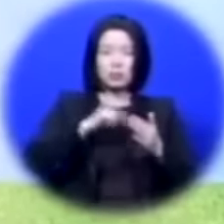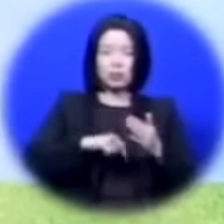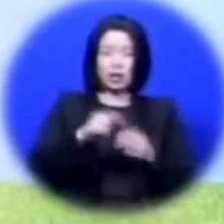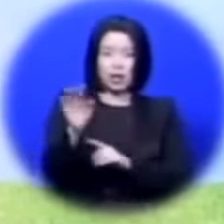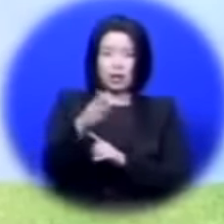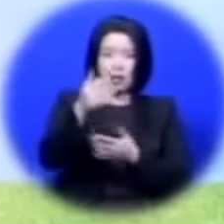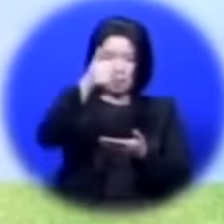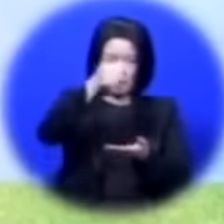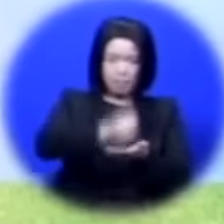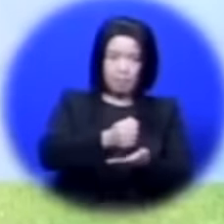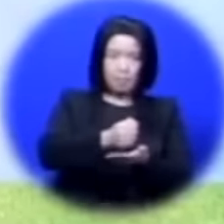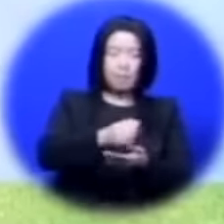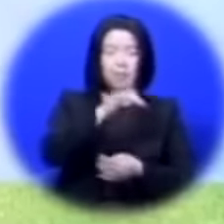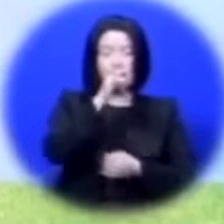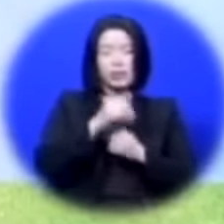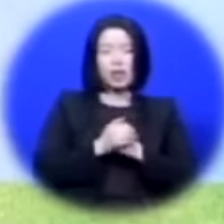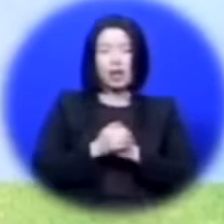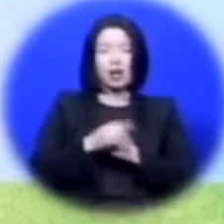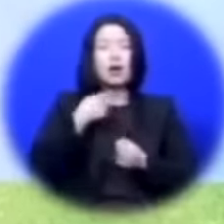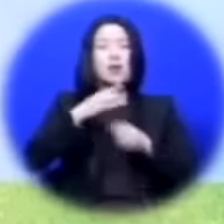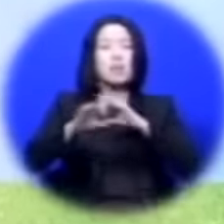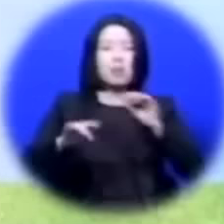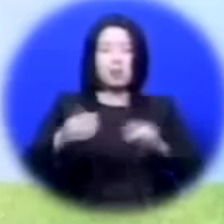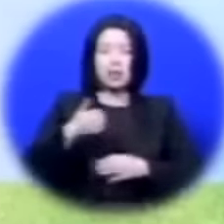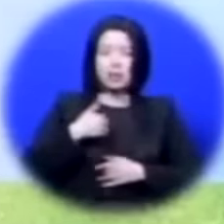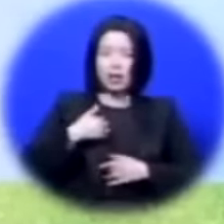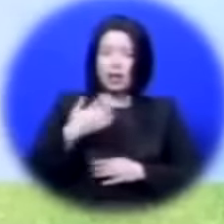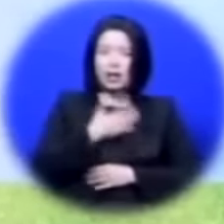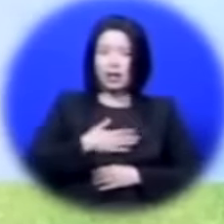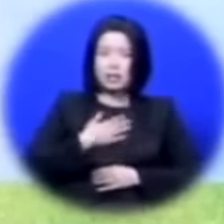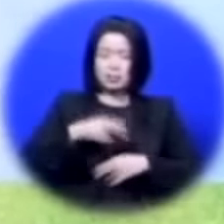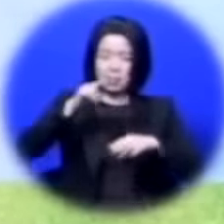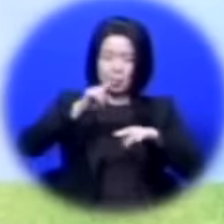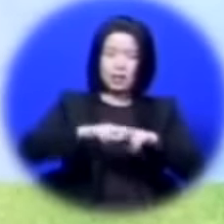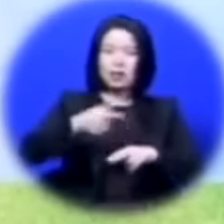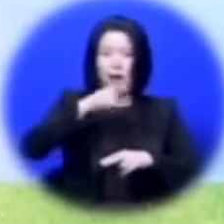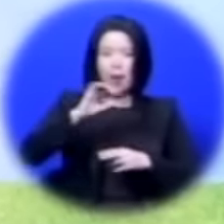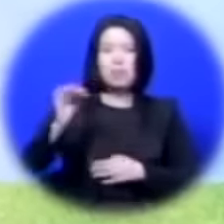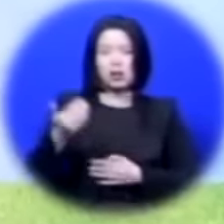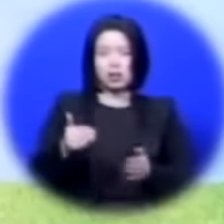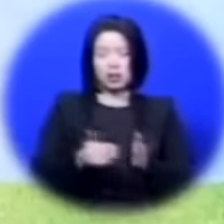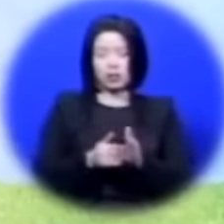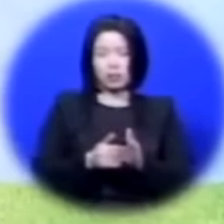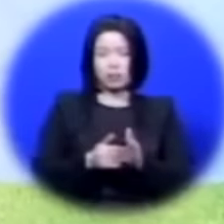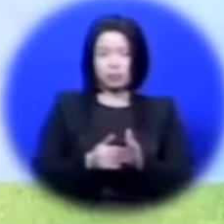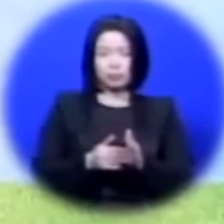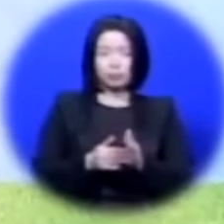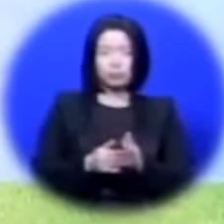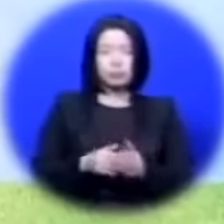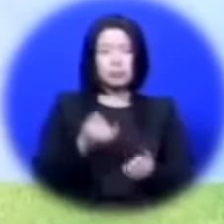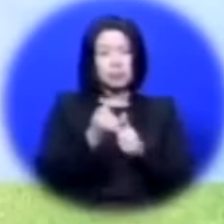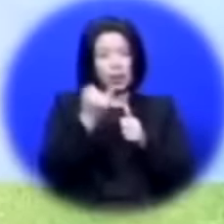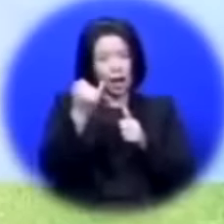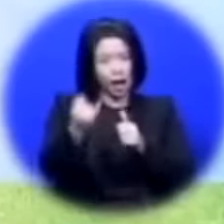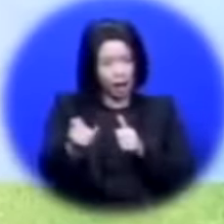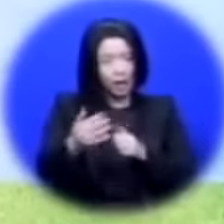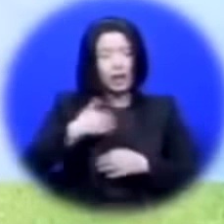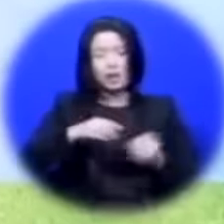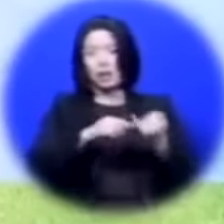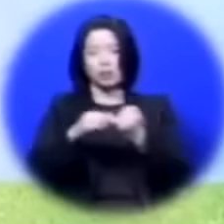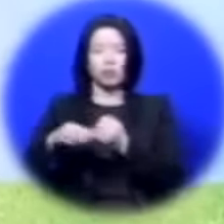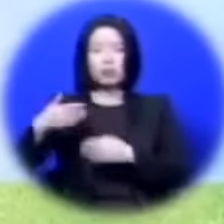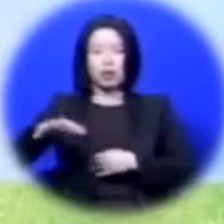꽂아 주셨어요 목은 내 가슴에 샘물이 되 습니다 아내가 저를 끌고 가고